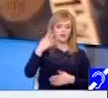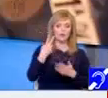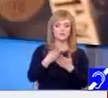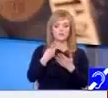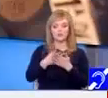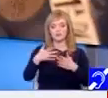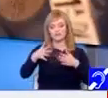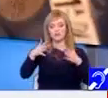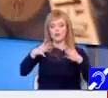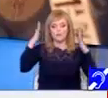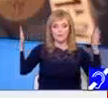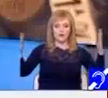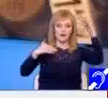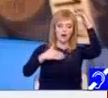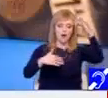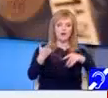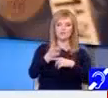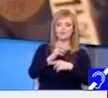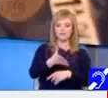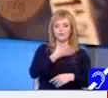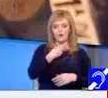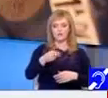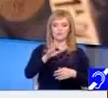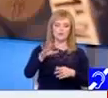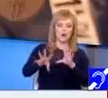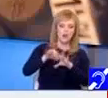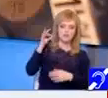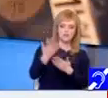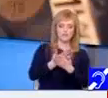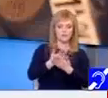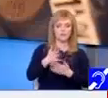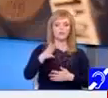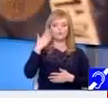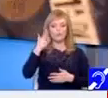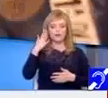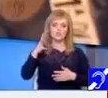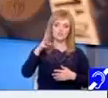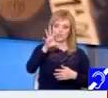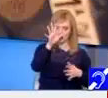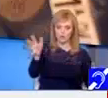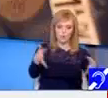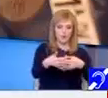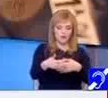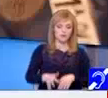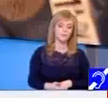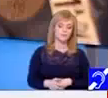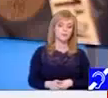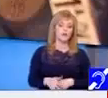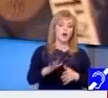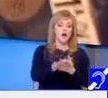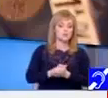mai valoroase producții cinematografice din România și Republica Moldova. Asociația Artist din Iași și Asociația Obștească Mia